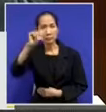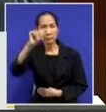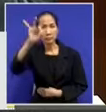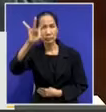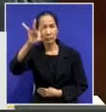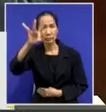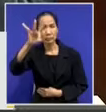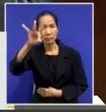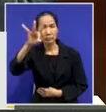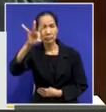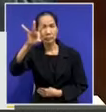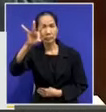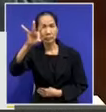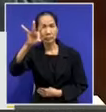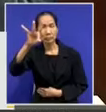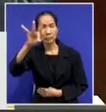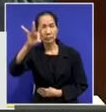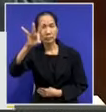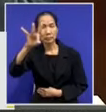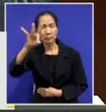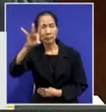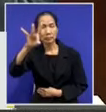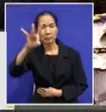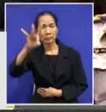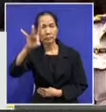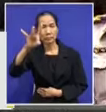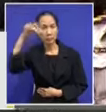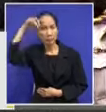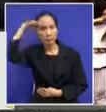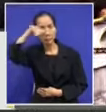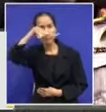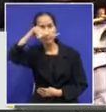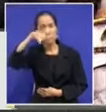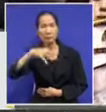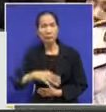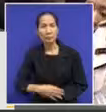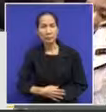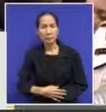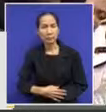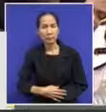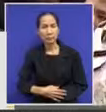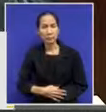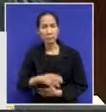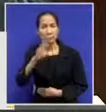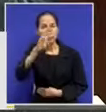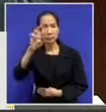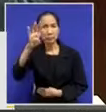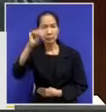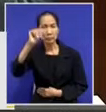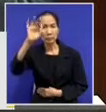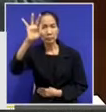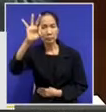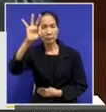648นายสุพดิษฐ์อากาศเลิศ นายธนาธรจึงรุ่งเรืองกิจครับ